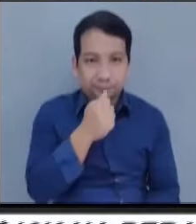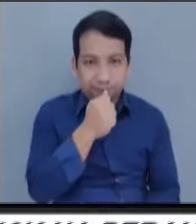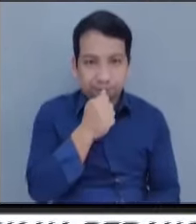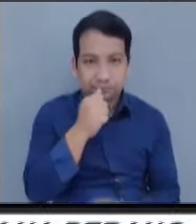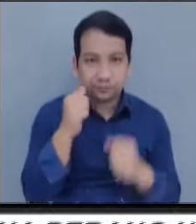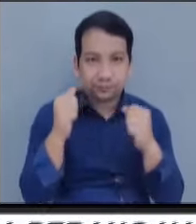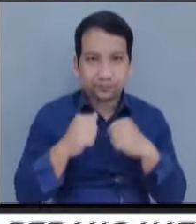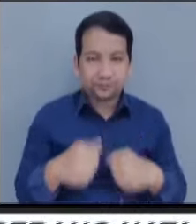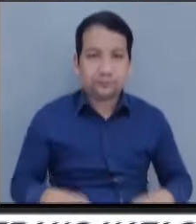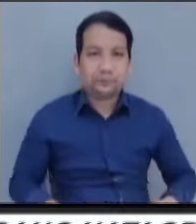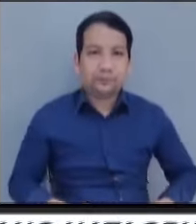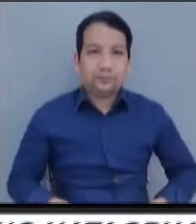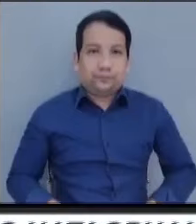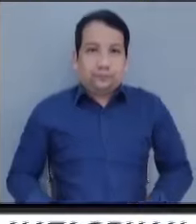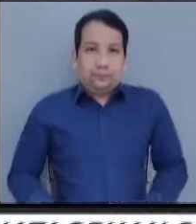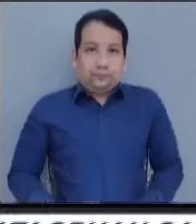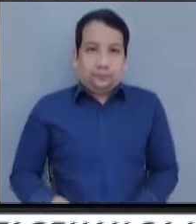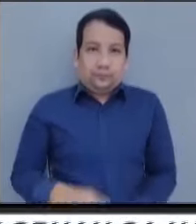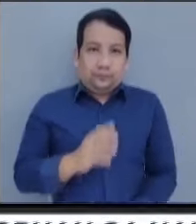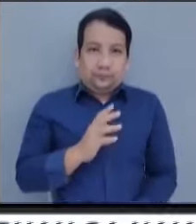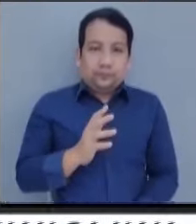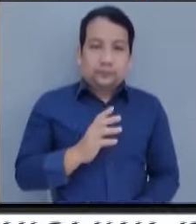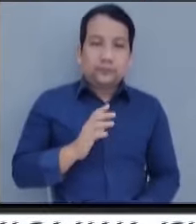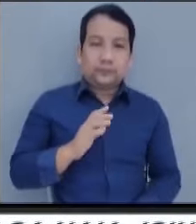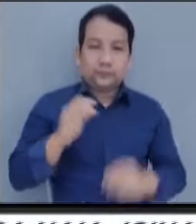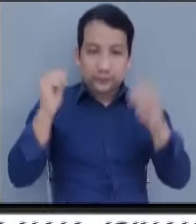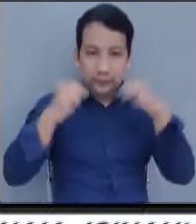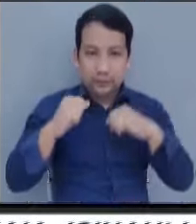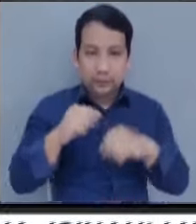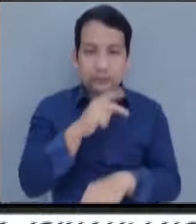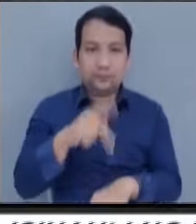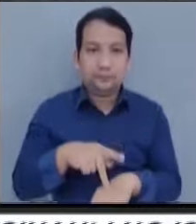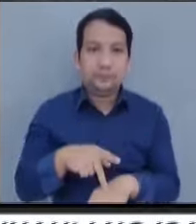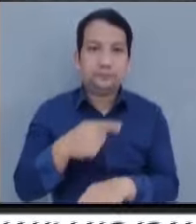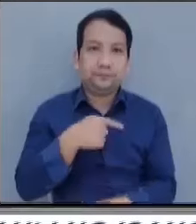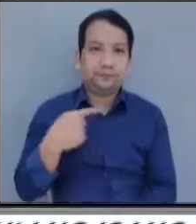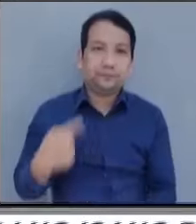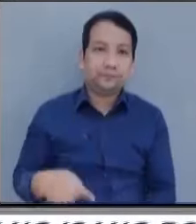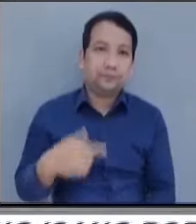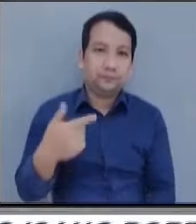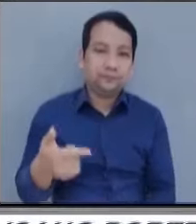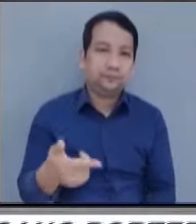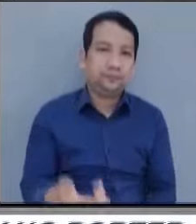Gentleman's agreement ang Pilipinas at China si kennet pasyente sa